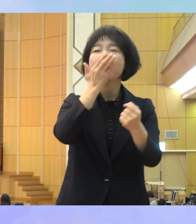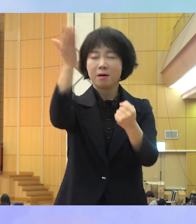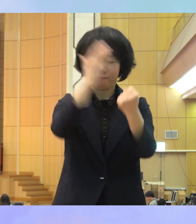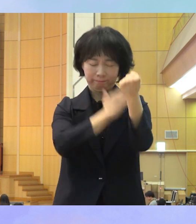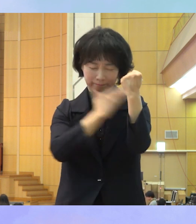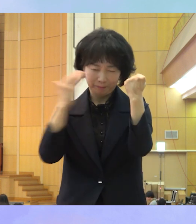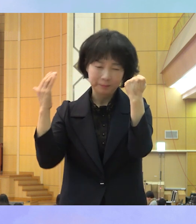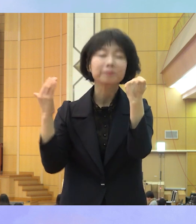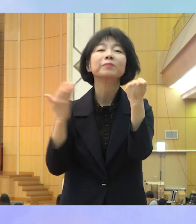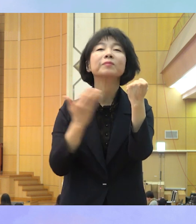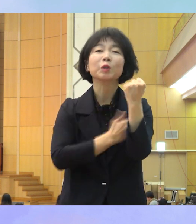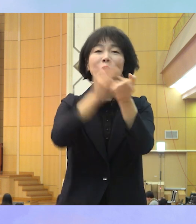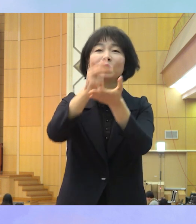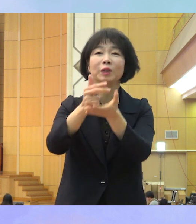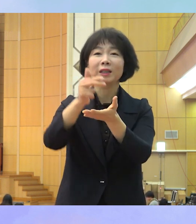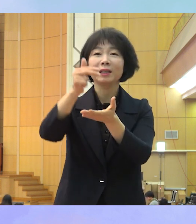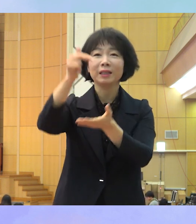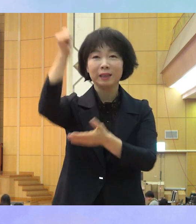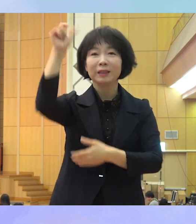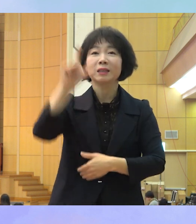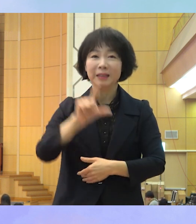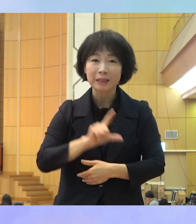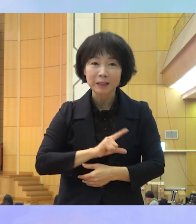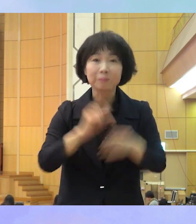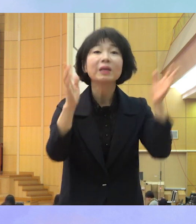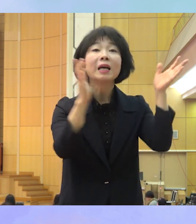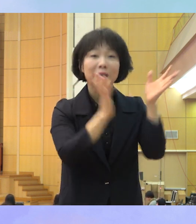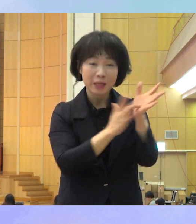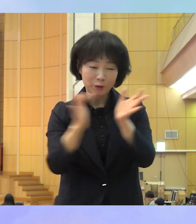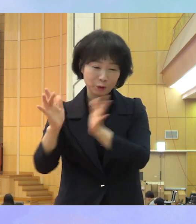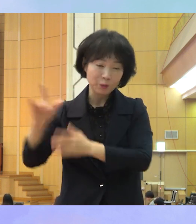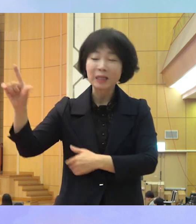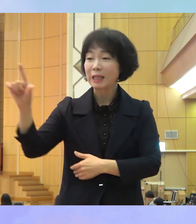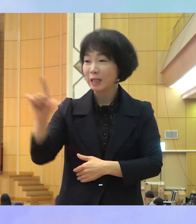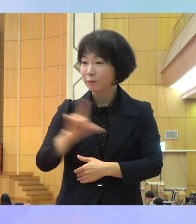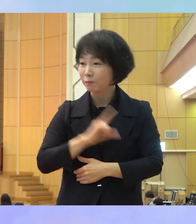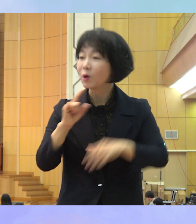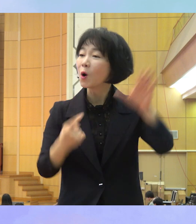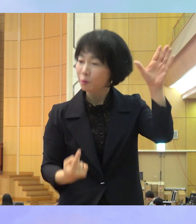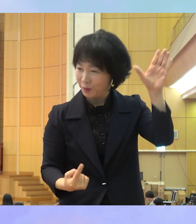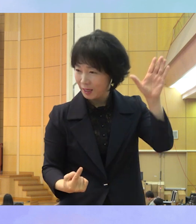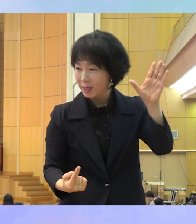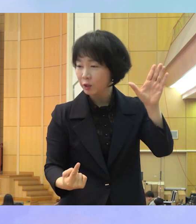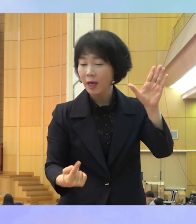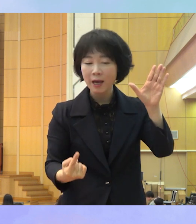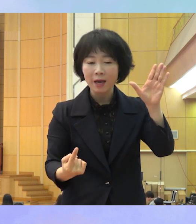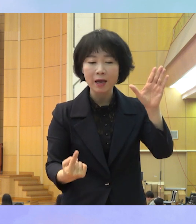높이세. 능력의 그 이름 예수 이름